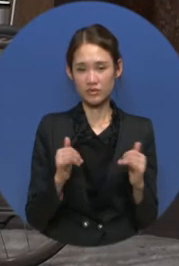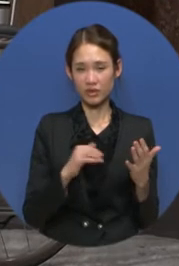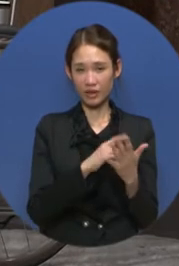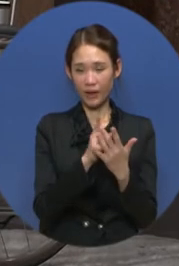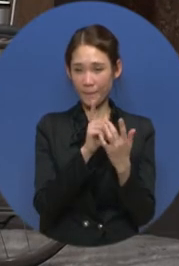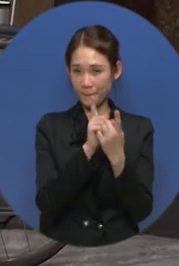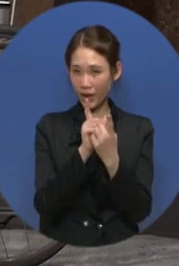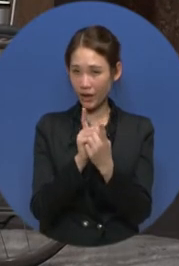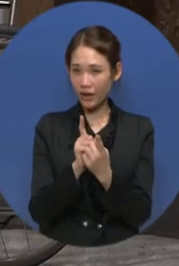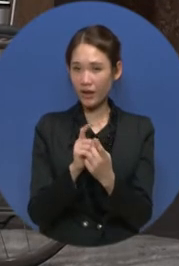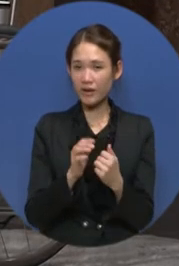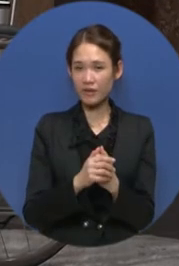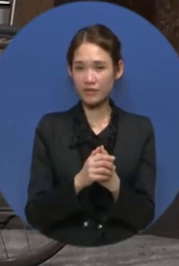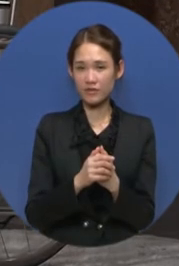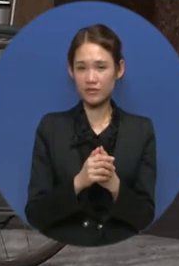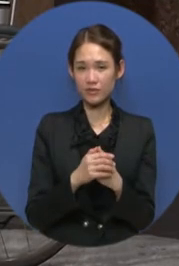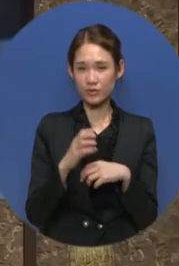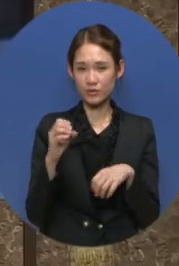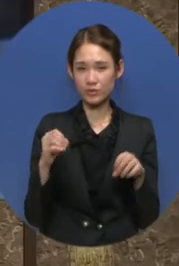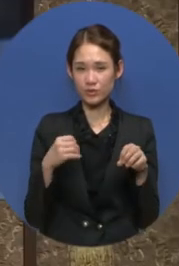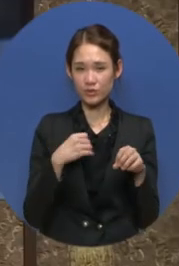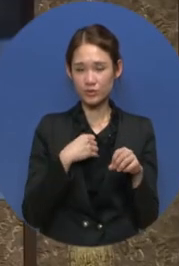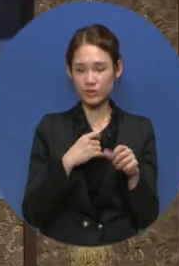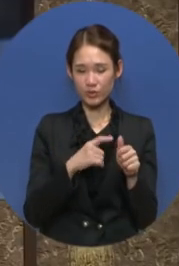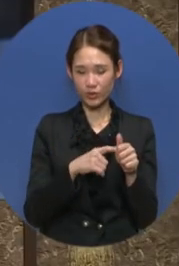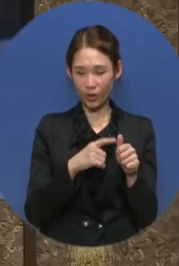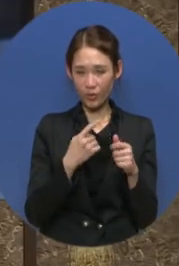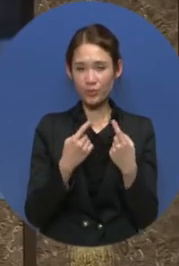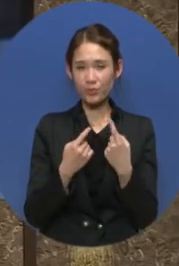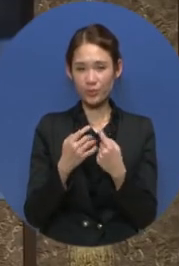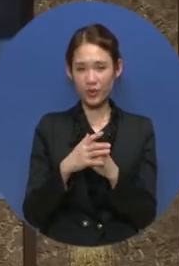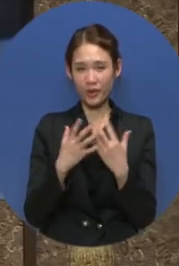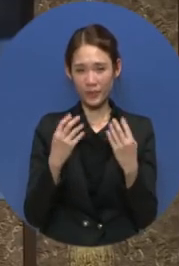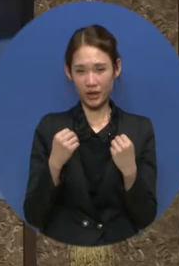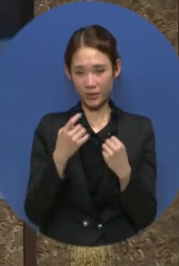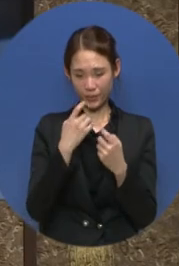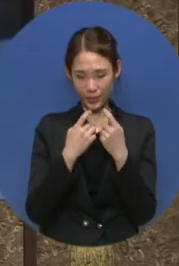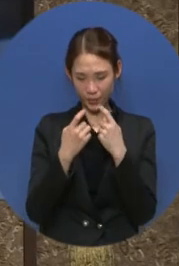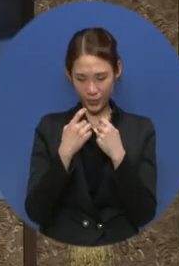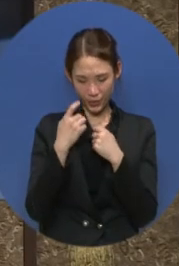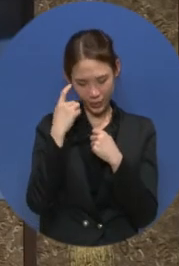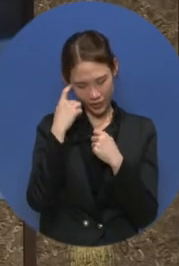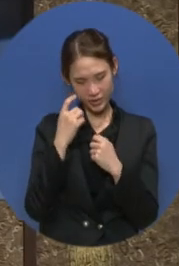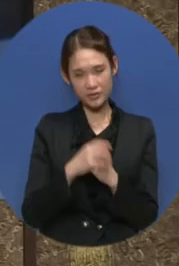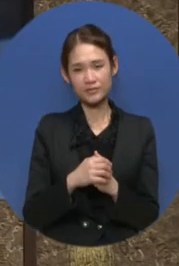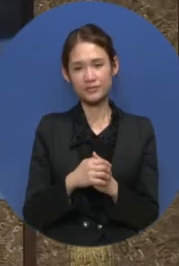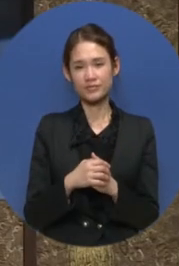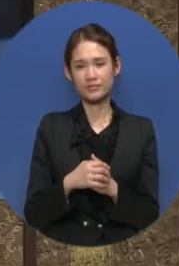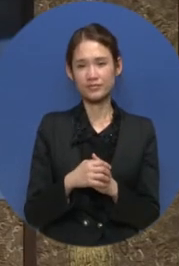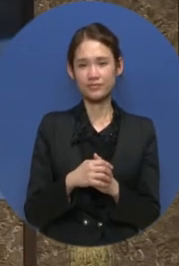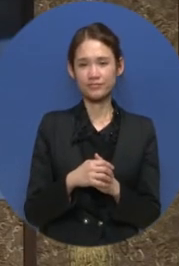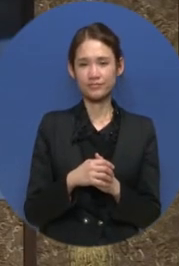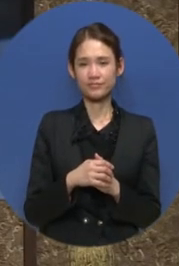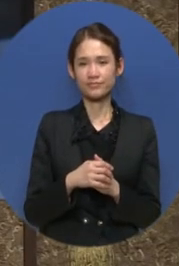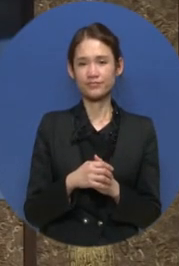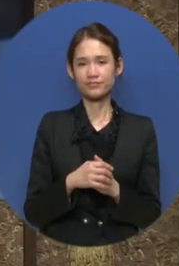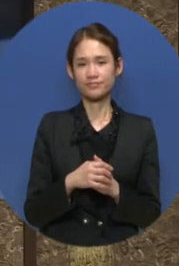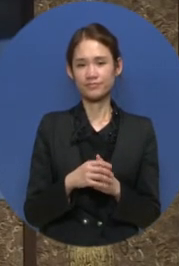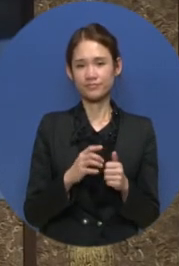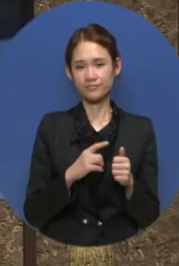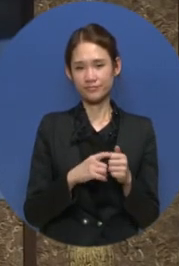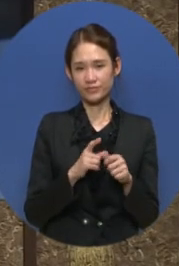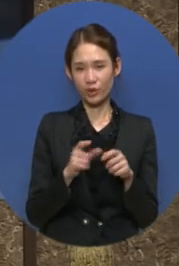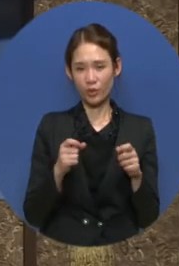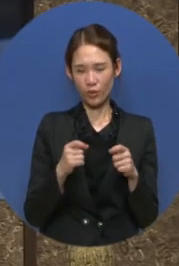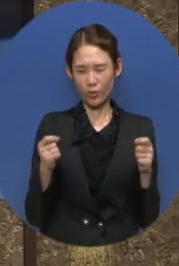만나는 거라든가 그런 거를 오히려 저로서는 그분한테 참 많이 배웠다고 봅니다. 그분도 좀